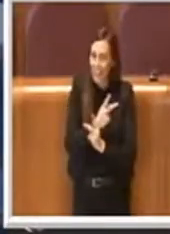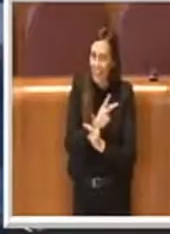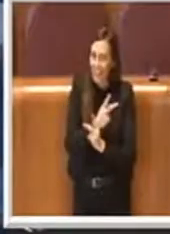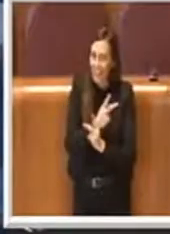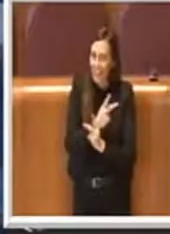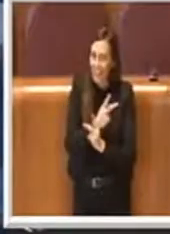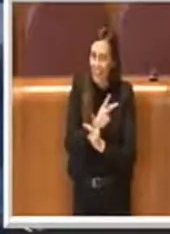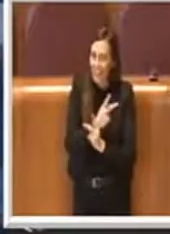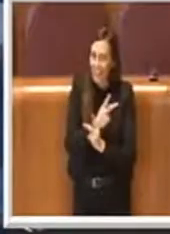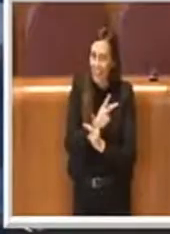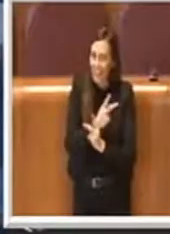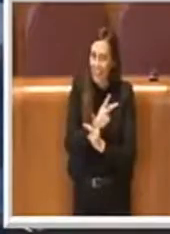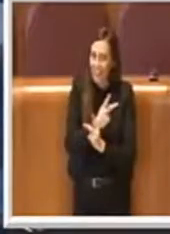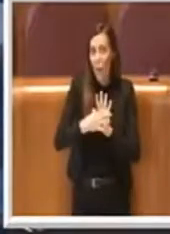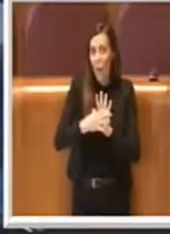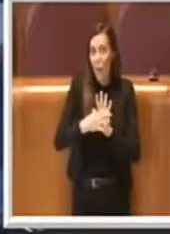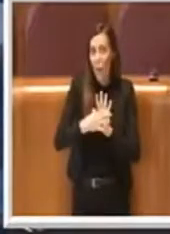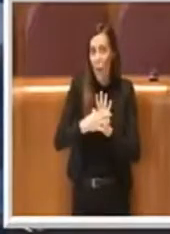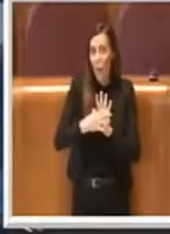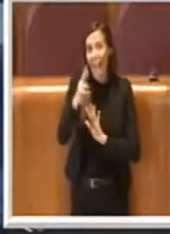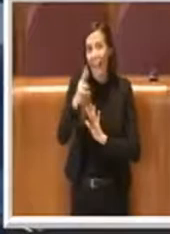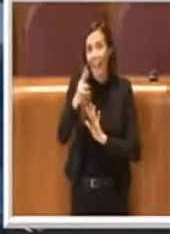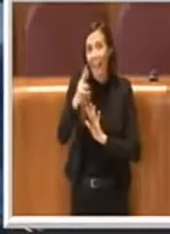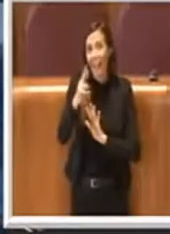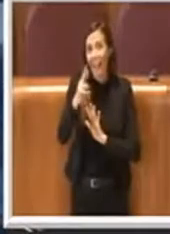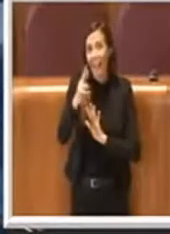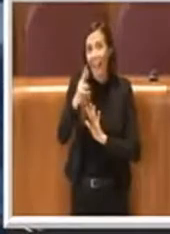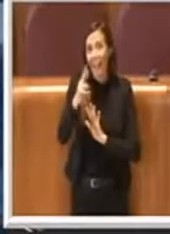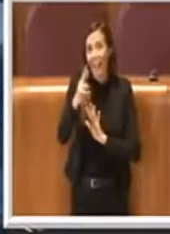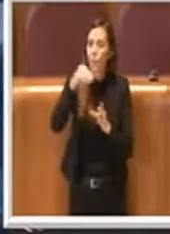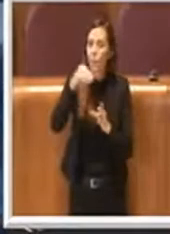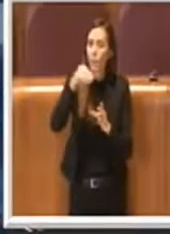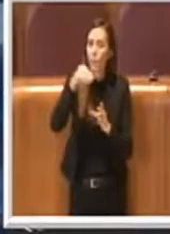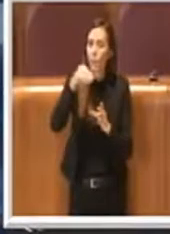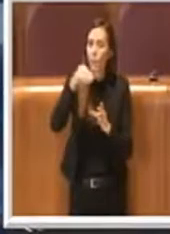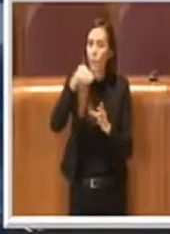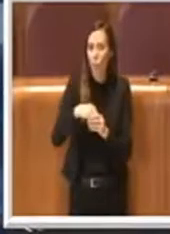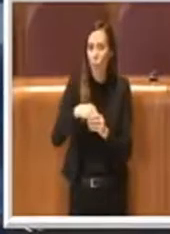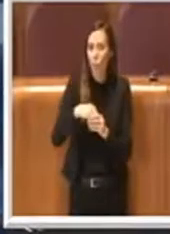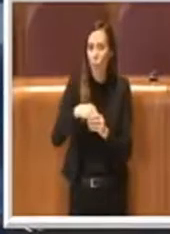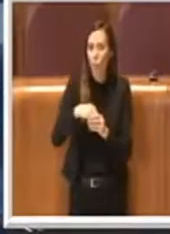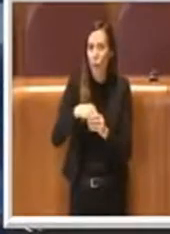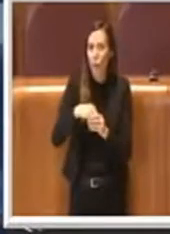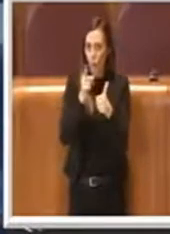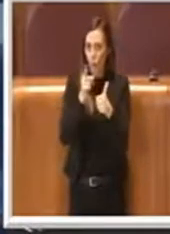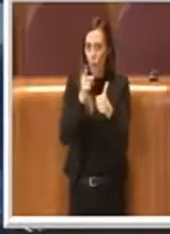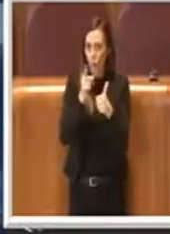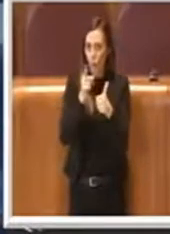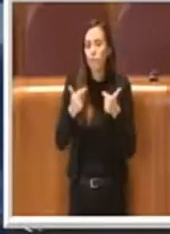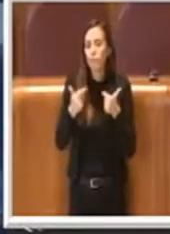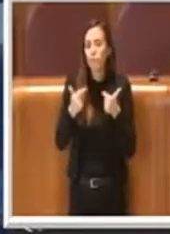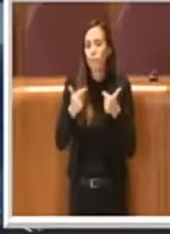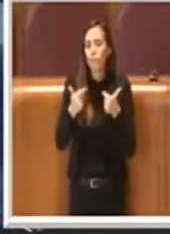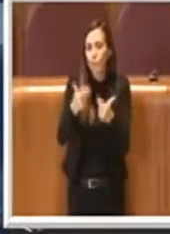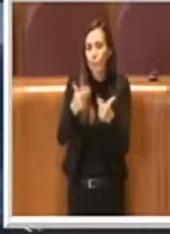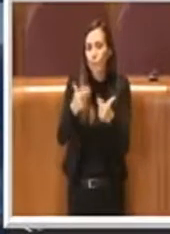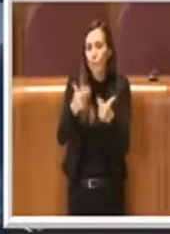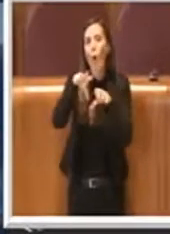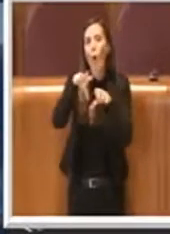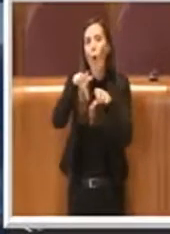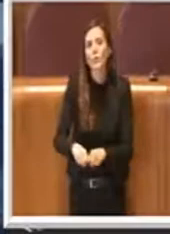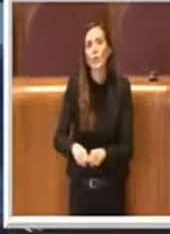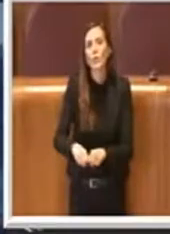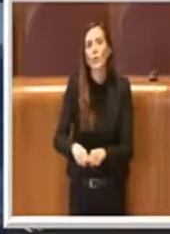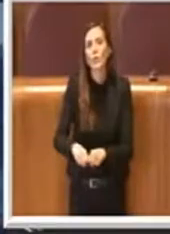costava di tre commi 1 che intendeva concedere la consumazione le occupazioni suolo